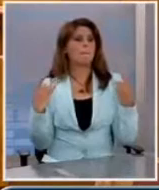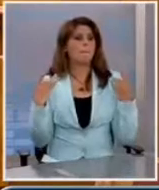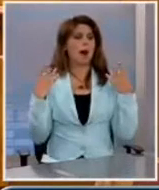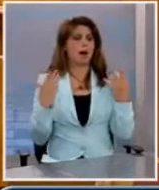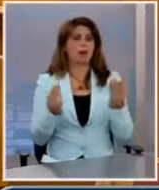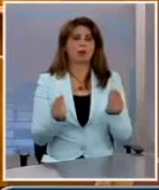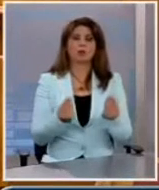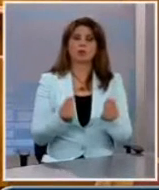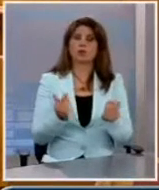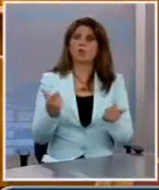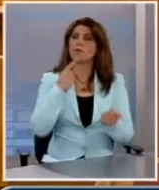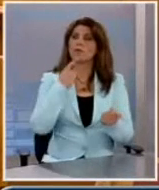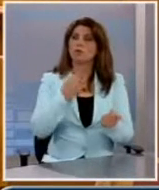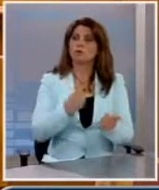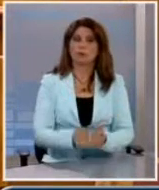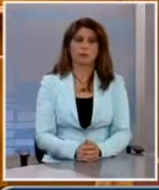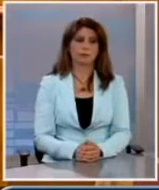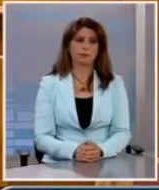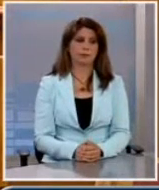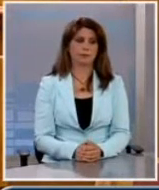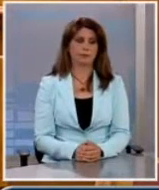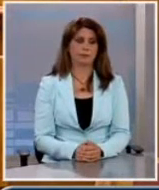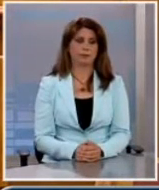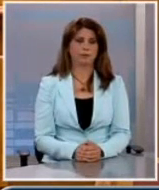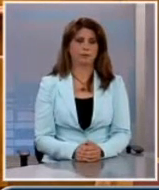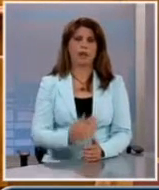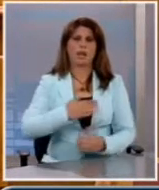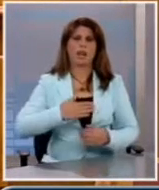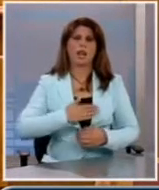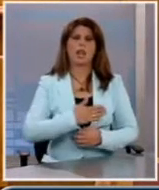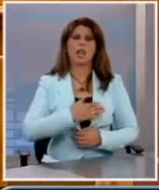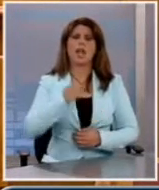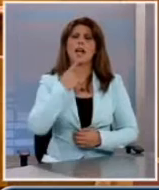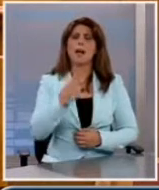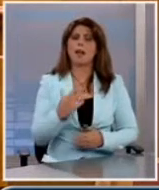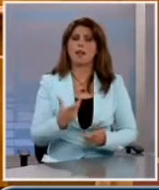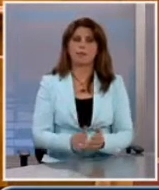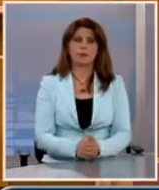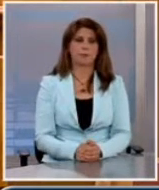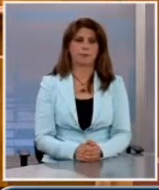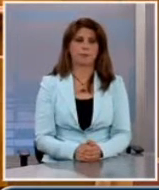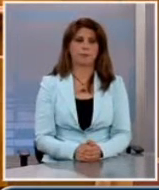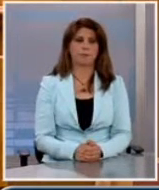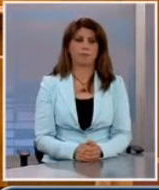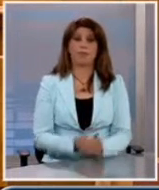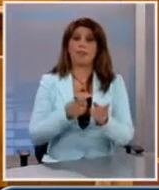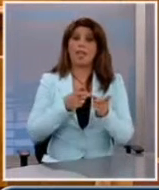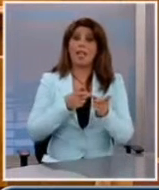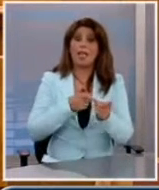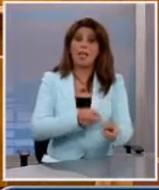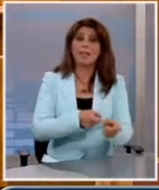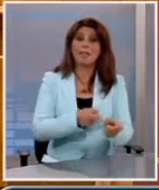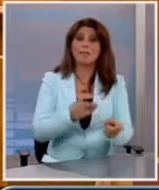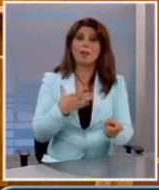την ρίση, την απολεόντια ρίση που έλεγε ότι τα εγκλήματα